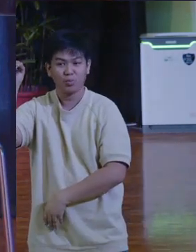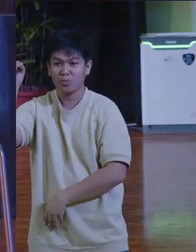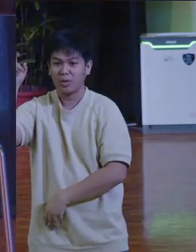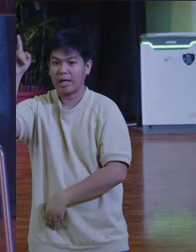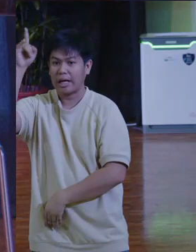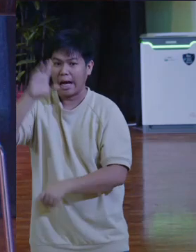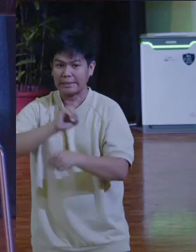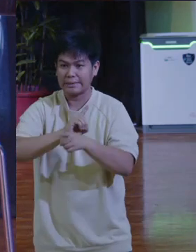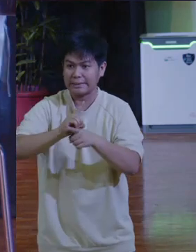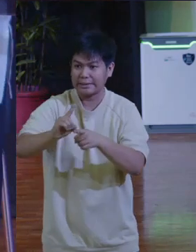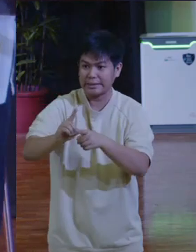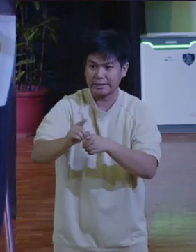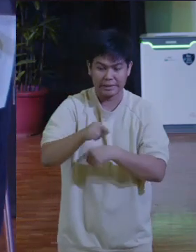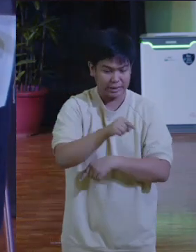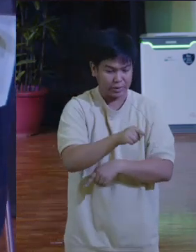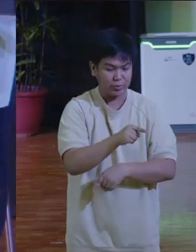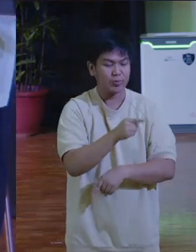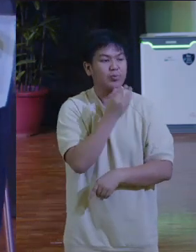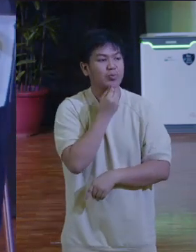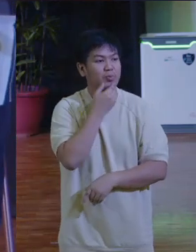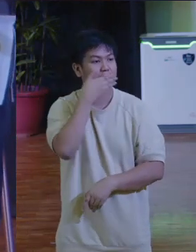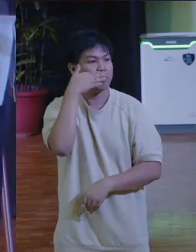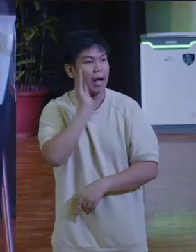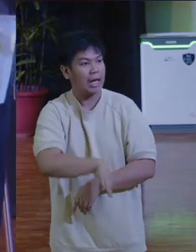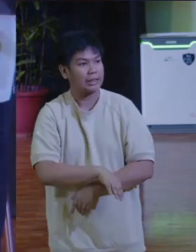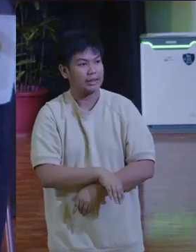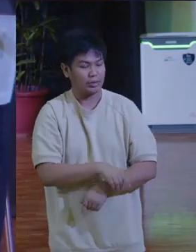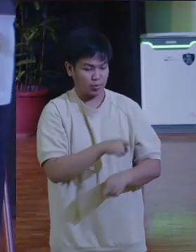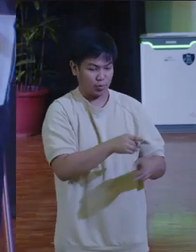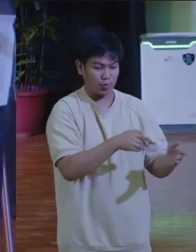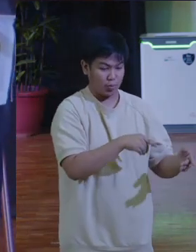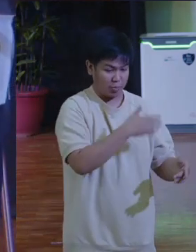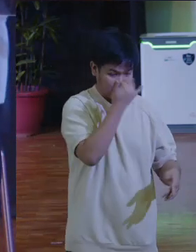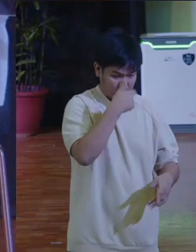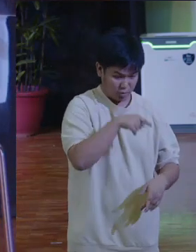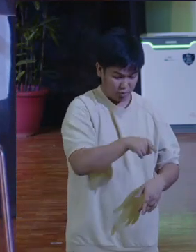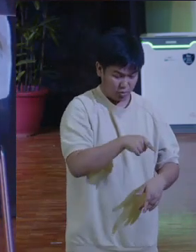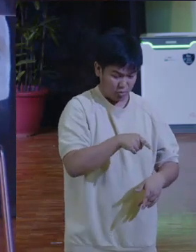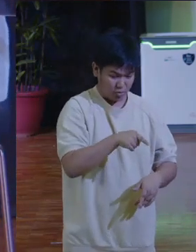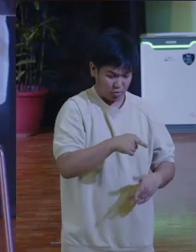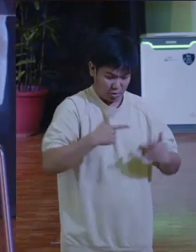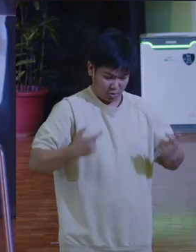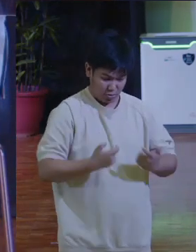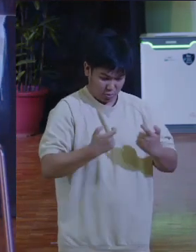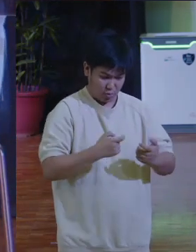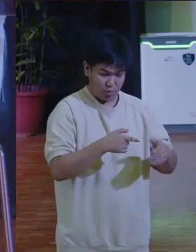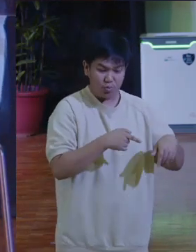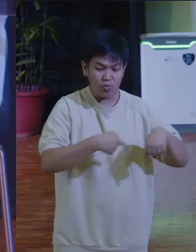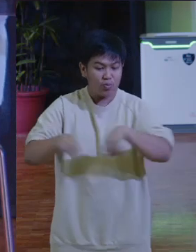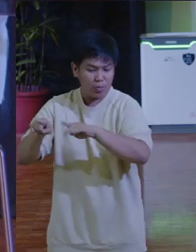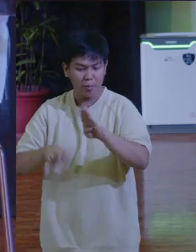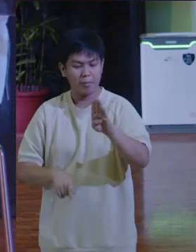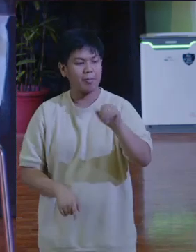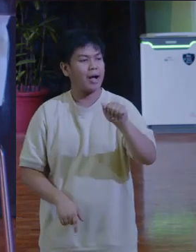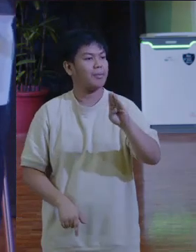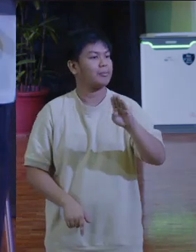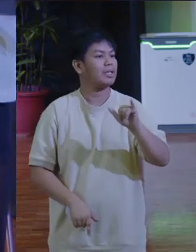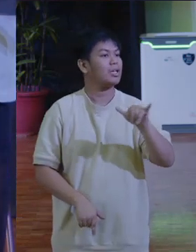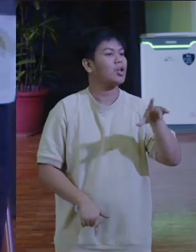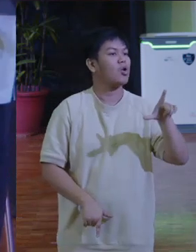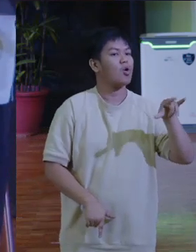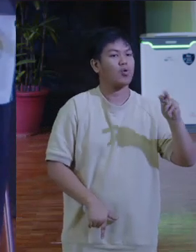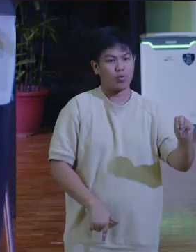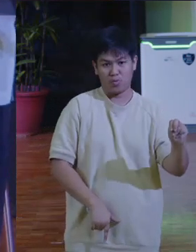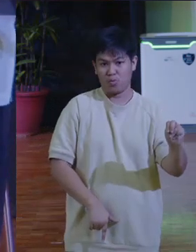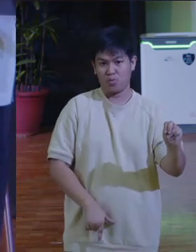sa Israel, sa Judah. No? Sabi niya, dahil sa inyong mga kasalanan, kayo ay dadalhin sa exile. Hindi pa